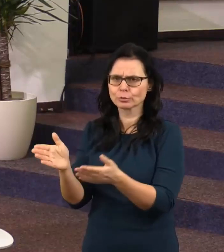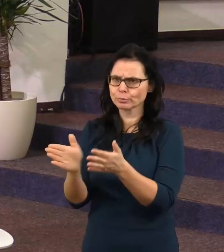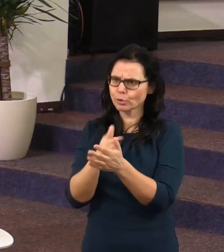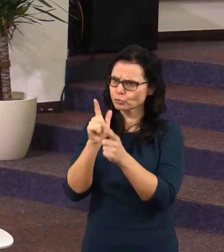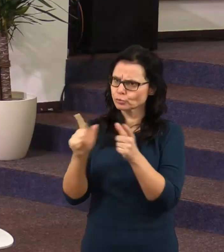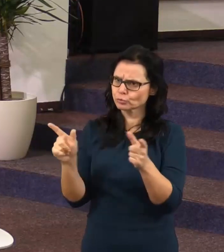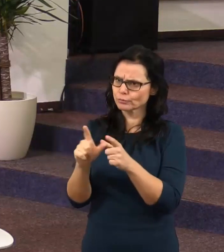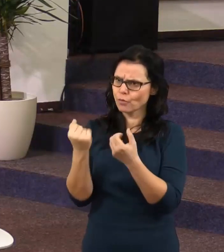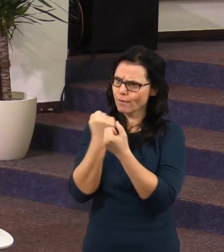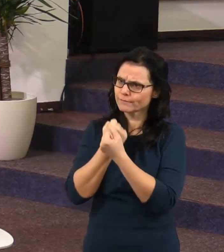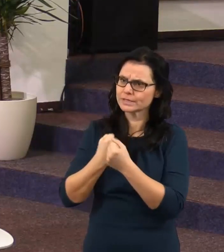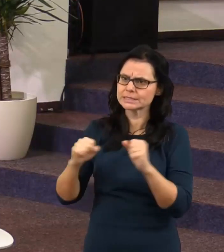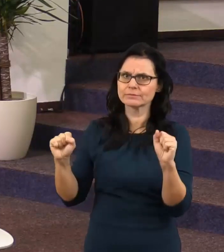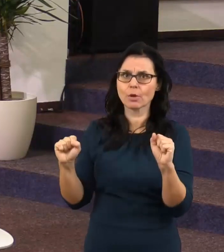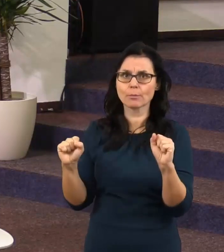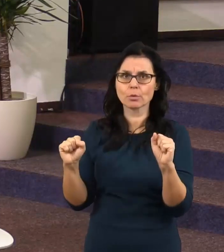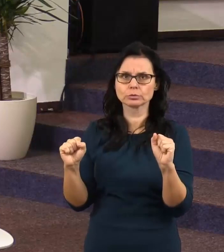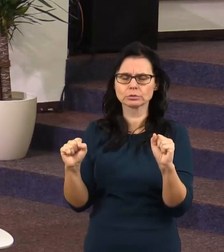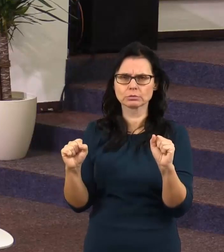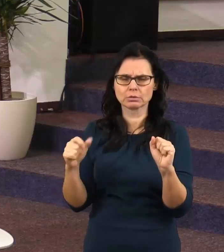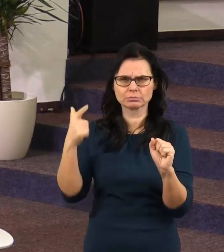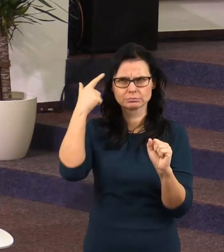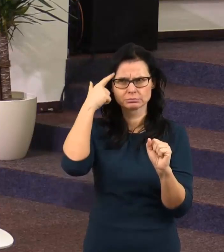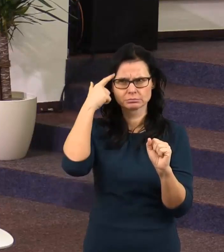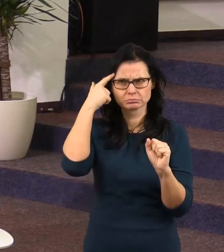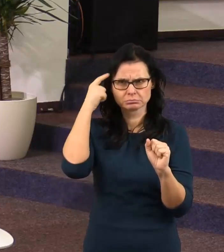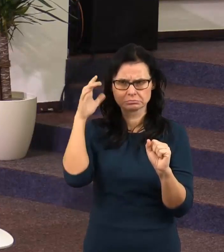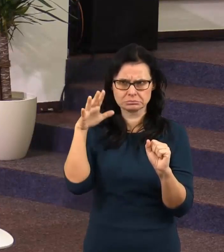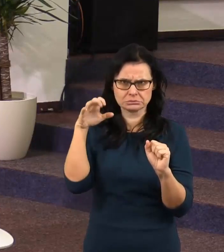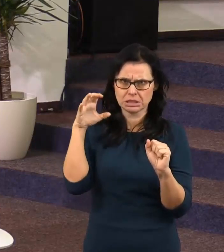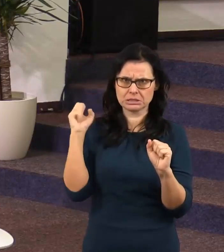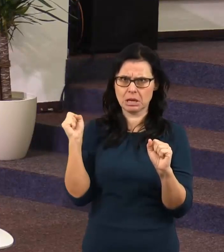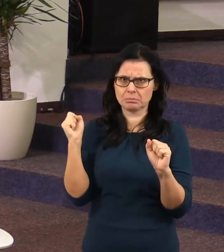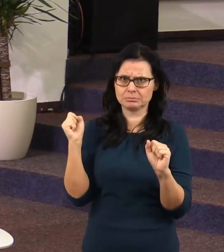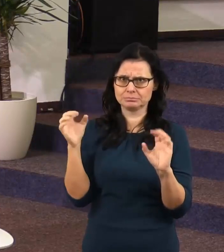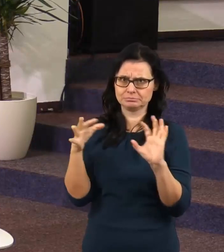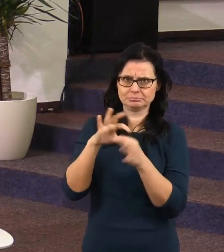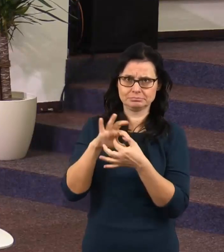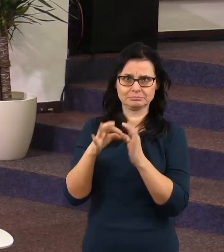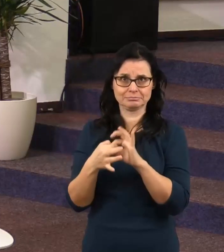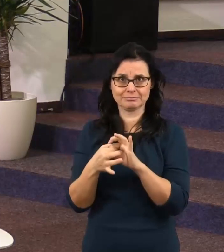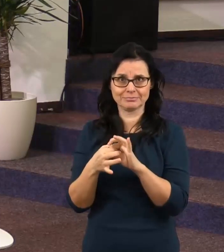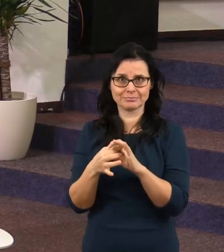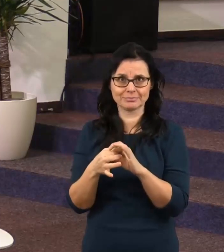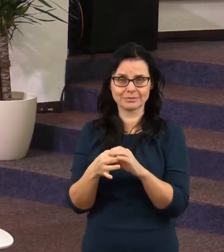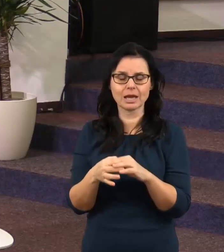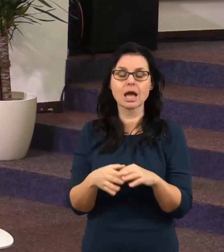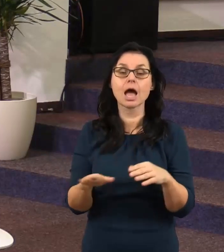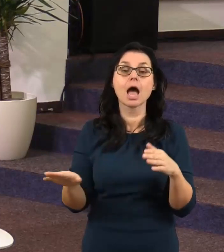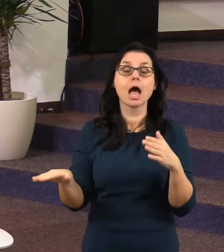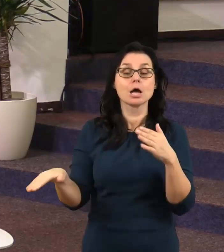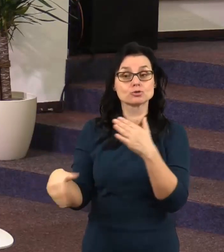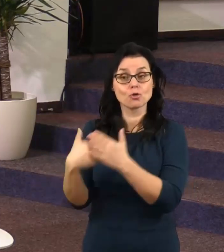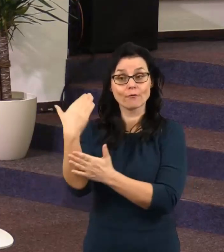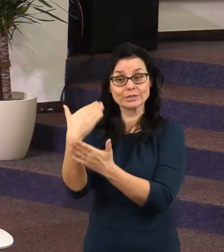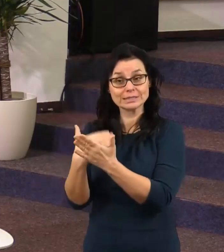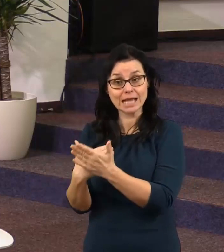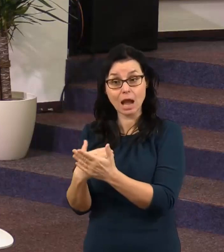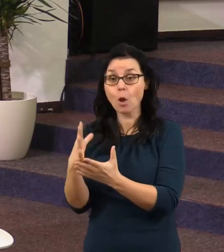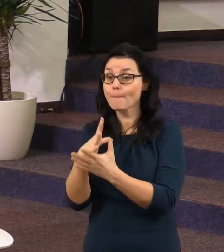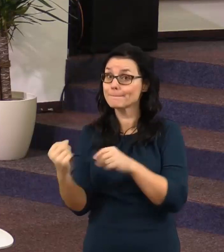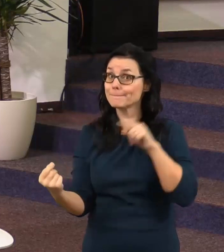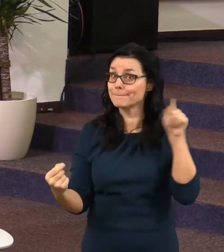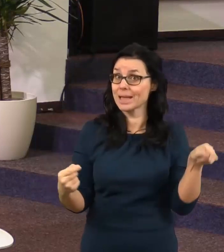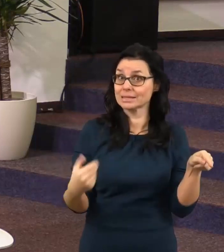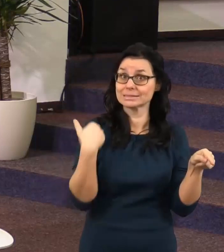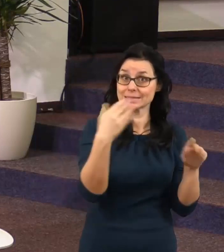vysvoboditel nedává vám to smysl? Totiž nový zákon bez starého zákona